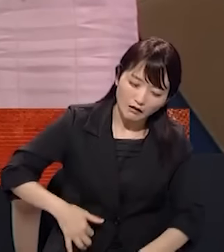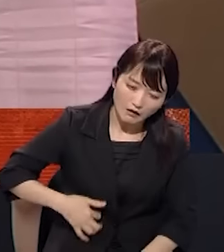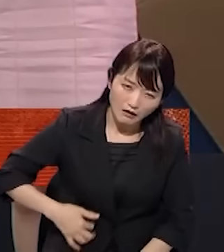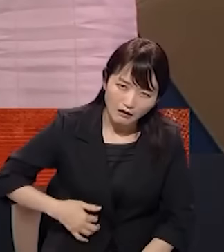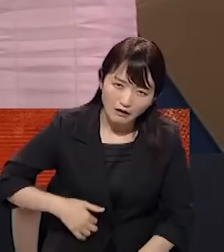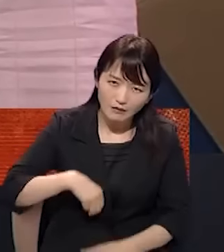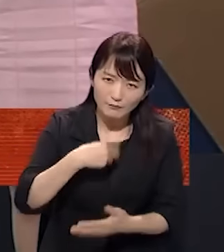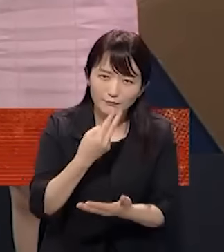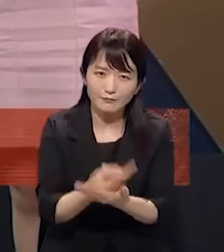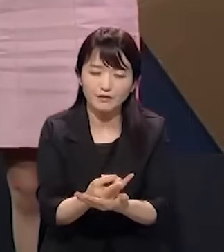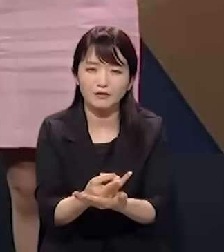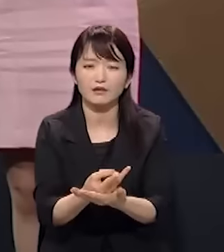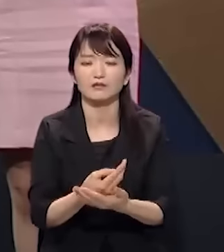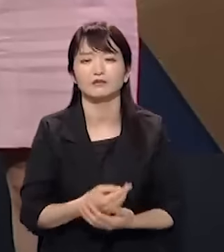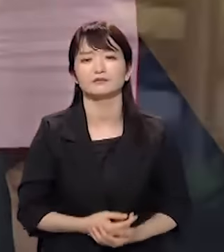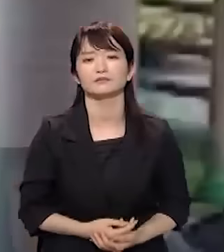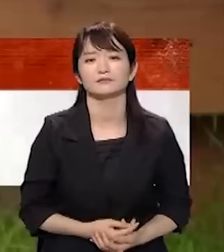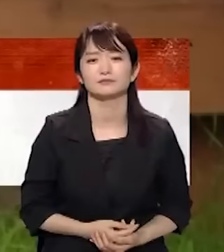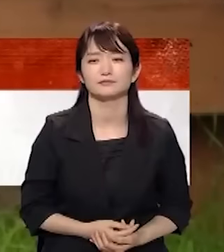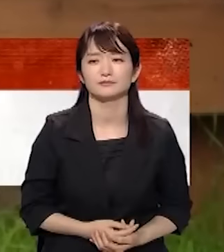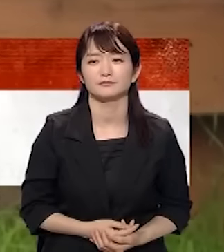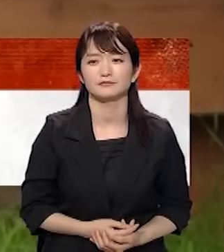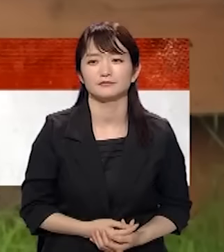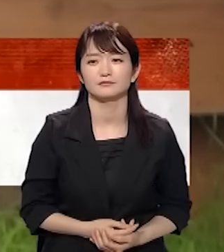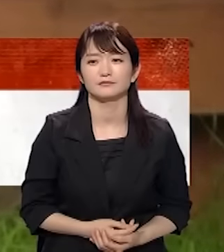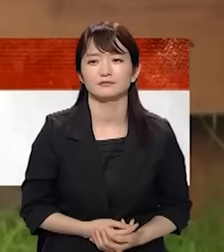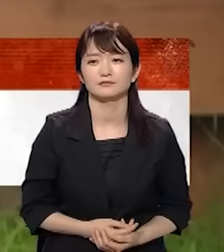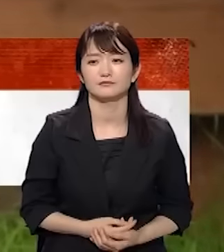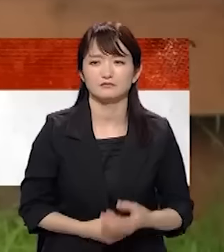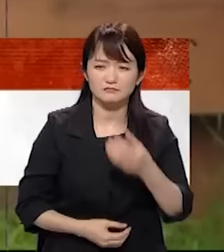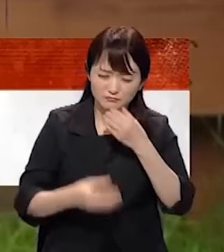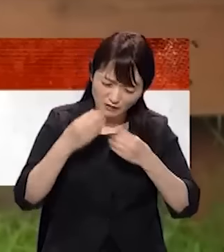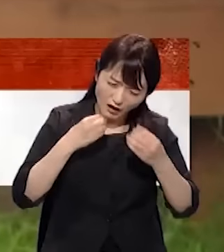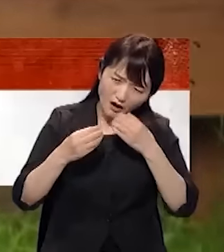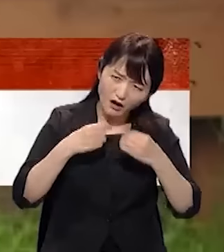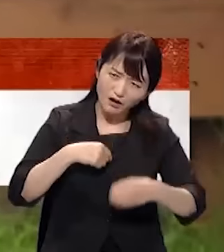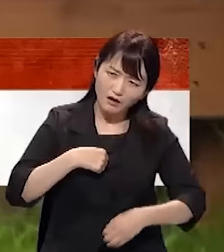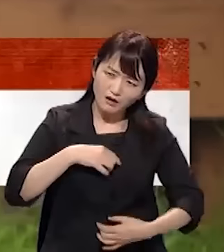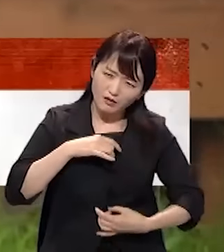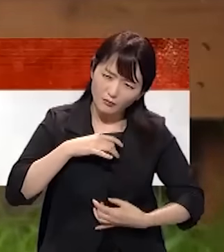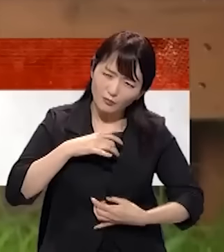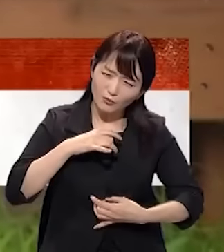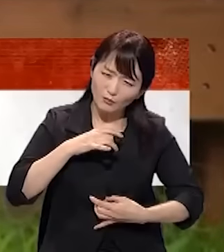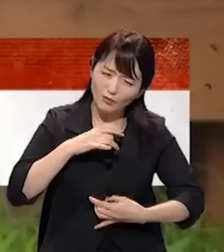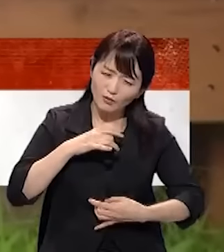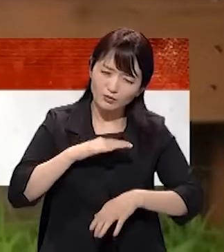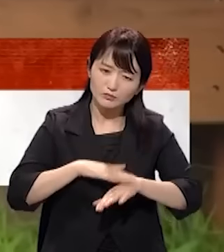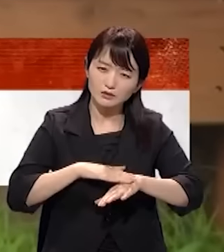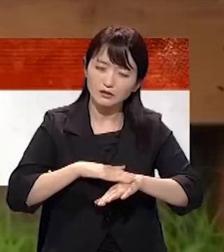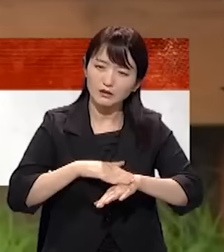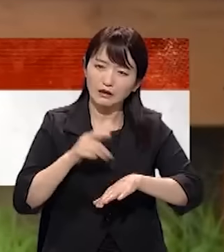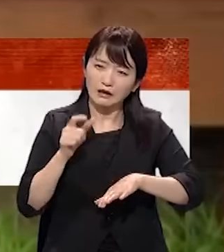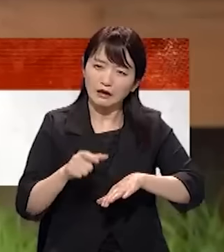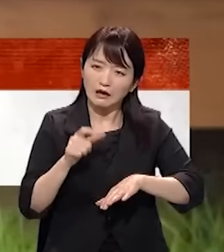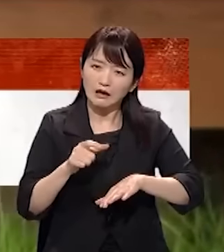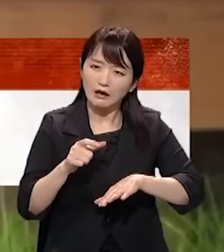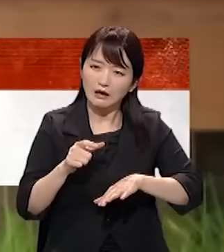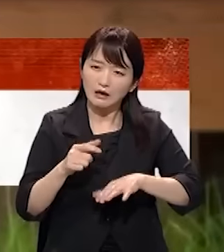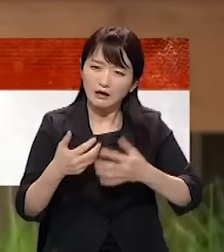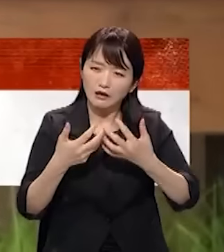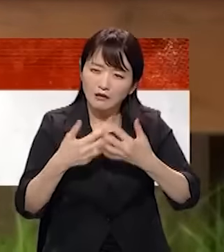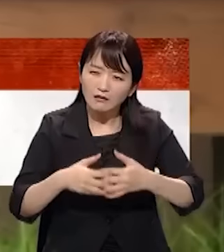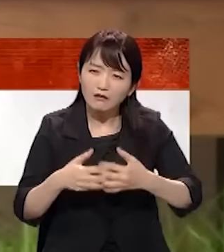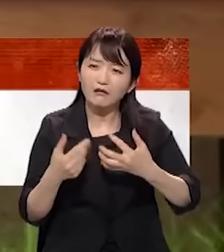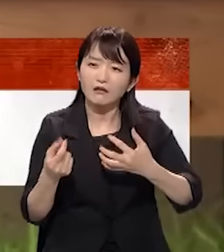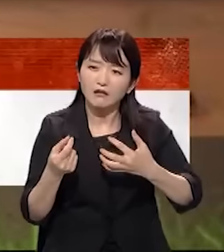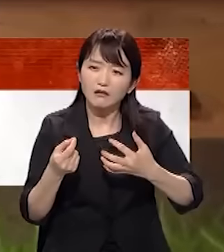호소하며 쓰러지기 시작합니다 뭐 많이 먹어가지고 가지고 손은 득하고 살은